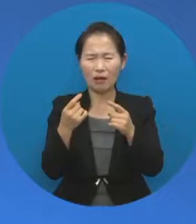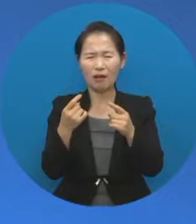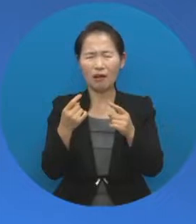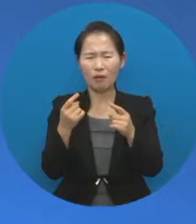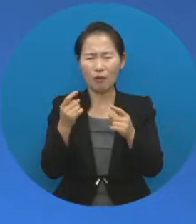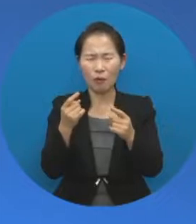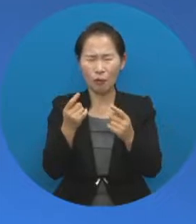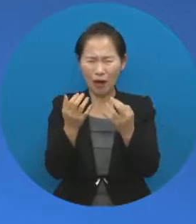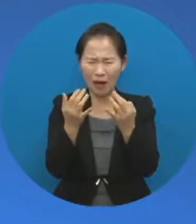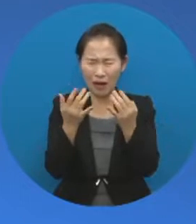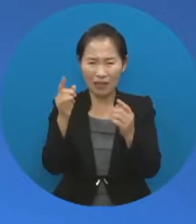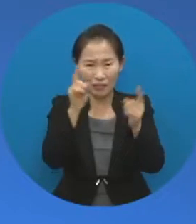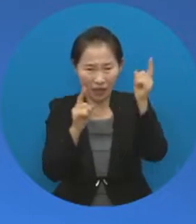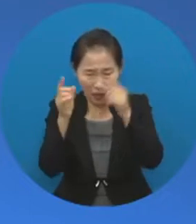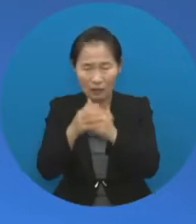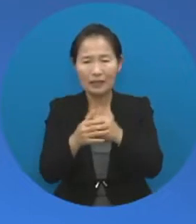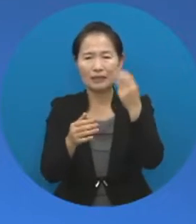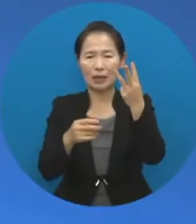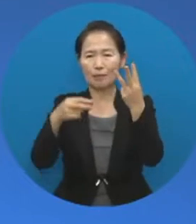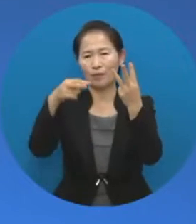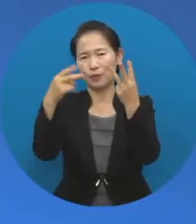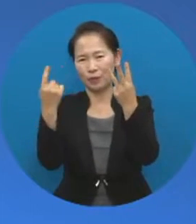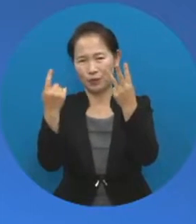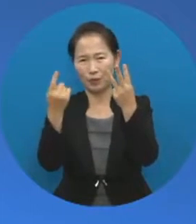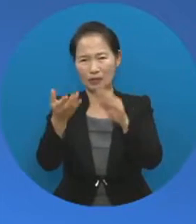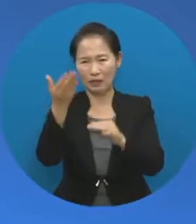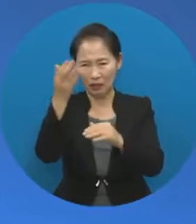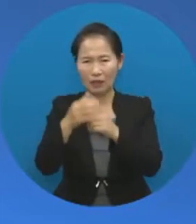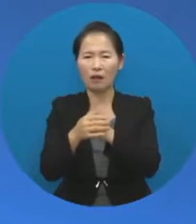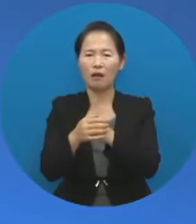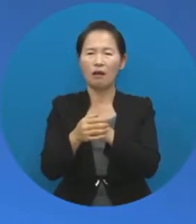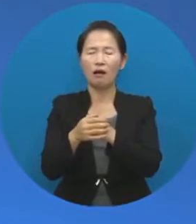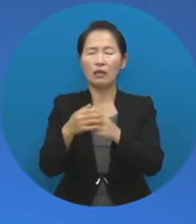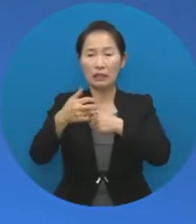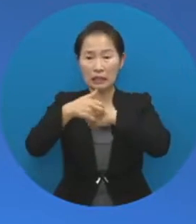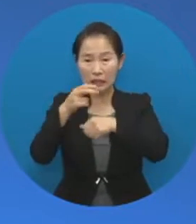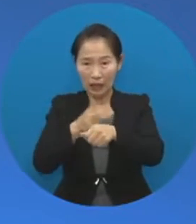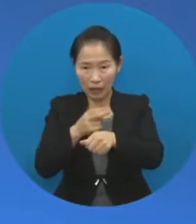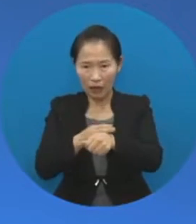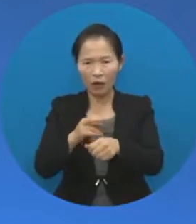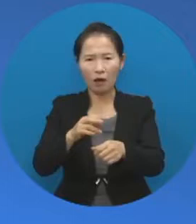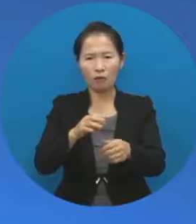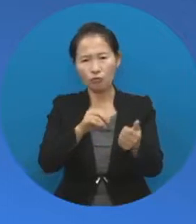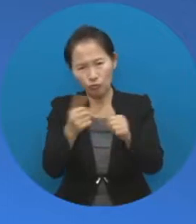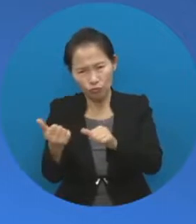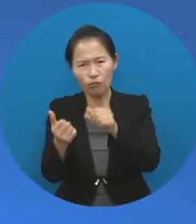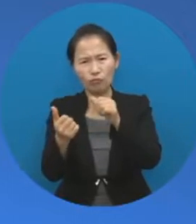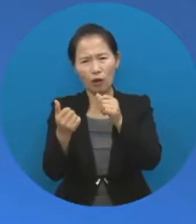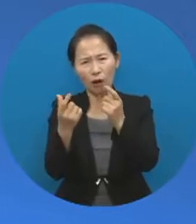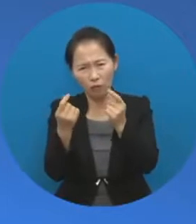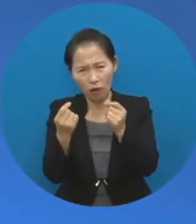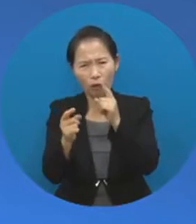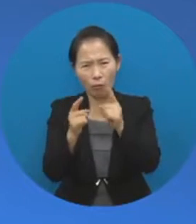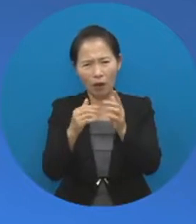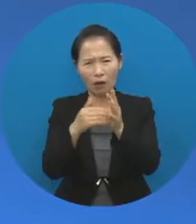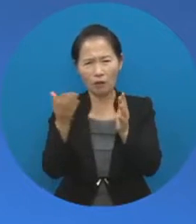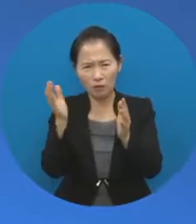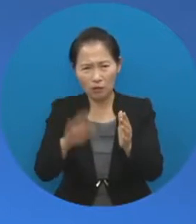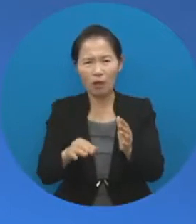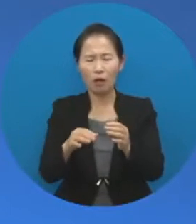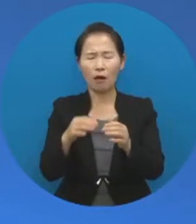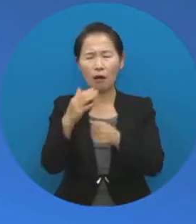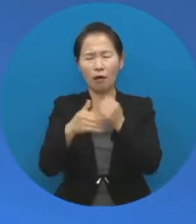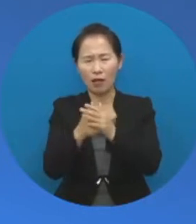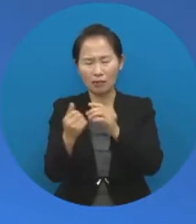화상이었고 의사들은 다 죽을 거라고 했는데 하나님께서 저를 살리셨고요. 아까 가연이 보니까 되게